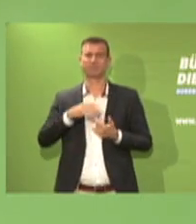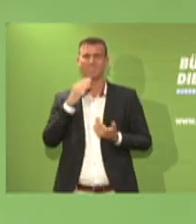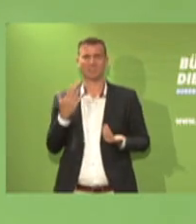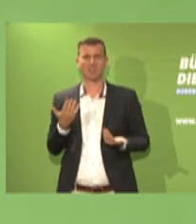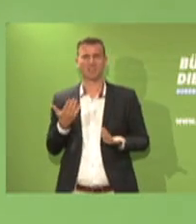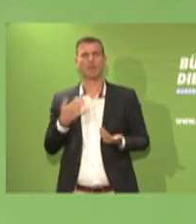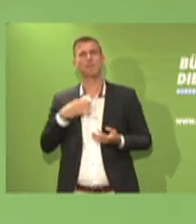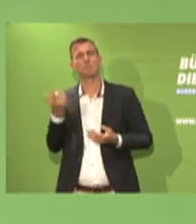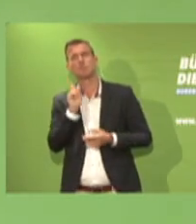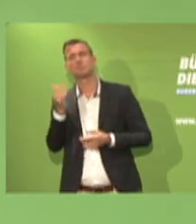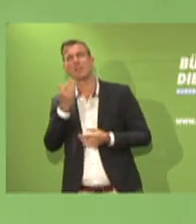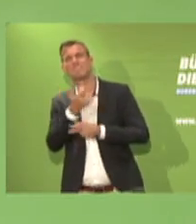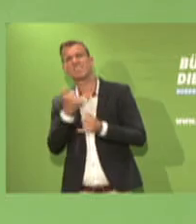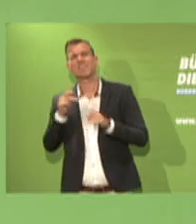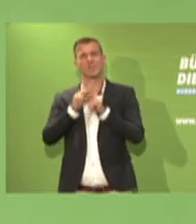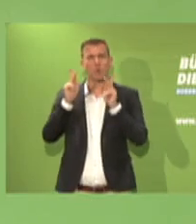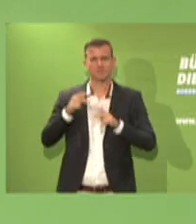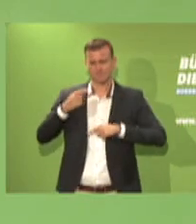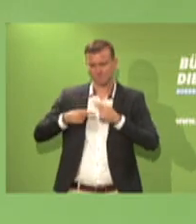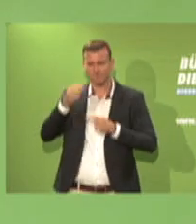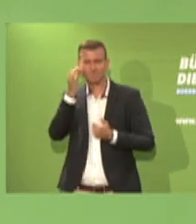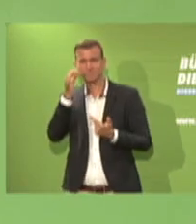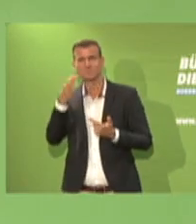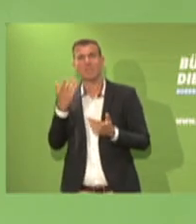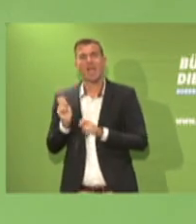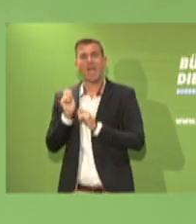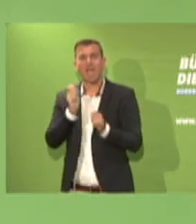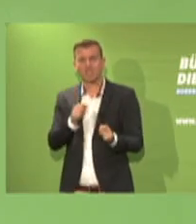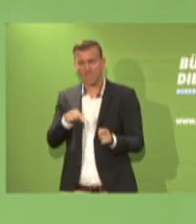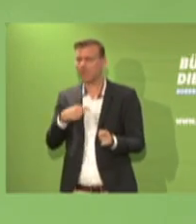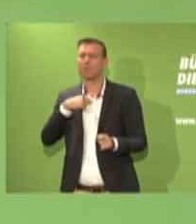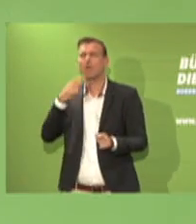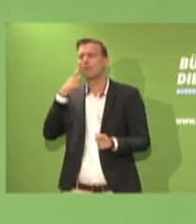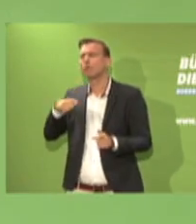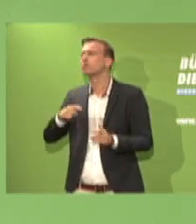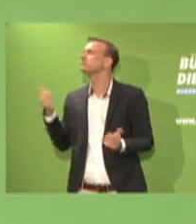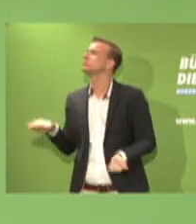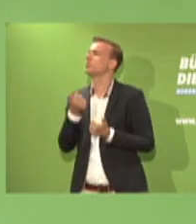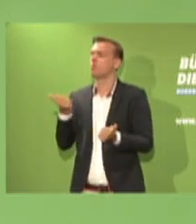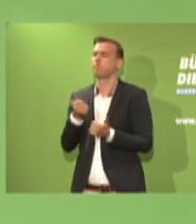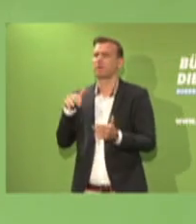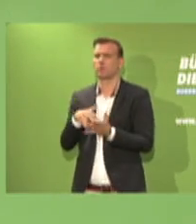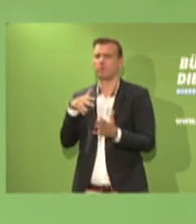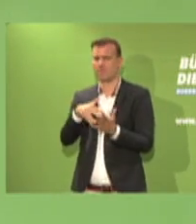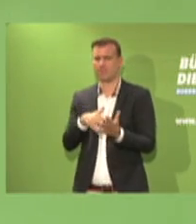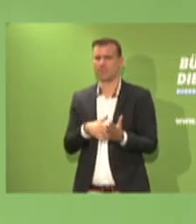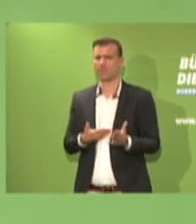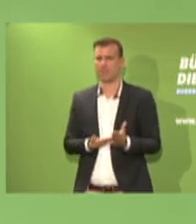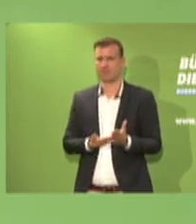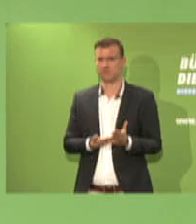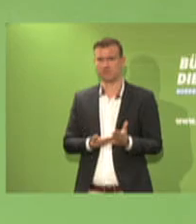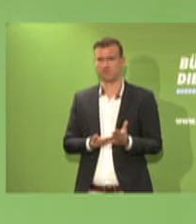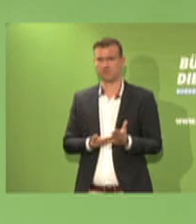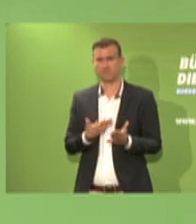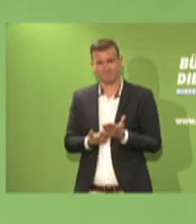wie Konzeptentwicklung. Und ich meine, in diesem Antrag ist das in hervorragender Weise auch schon angelegt. Das werden